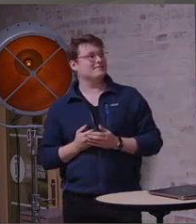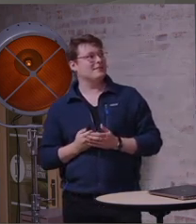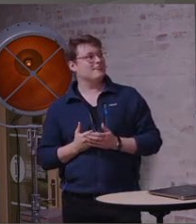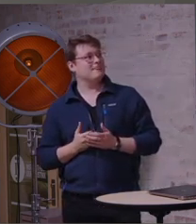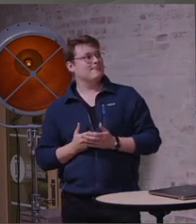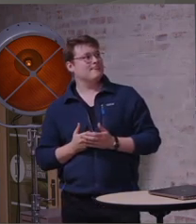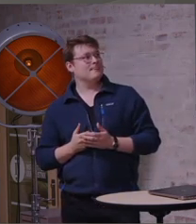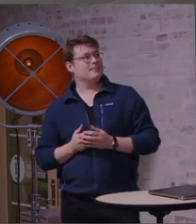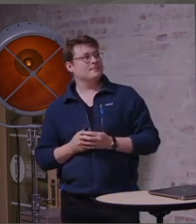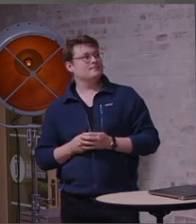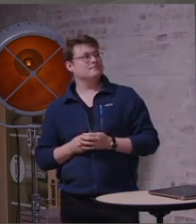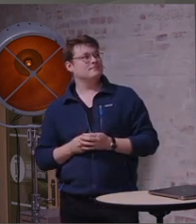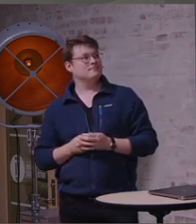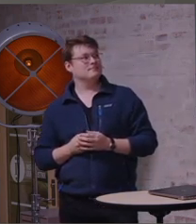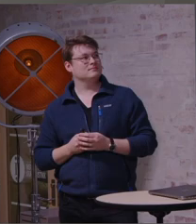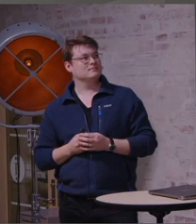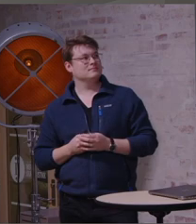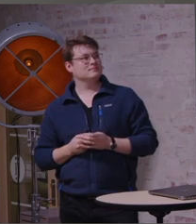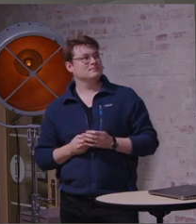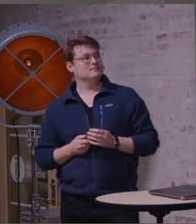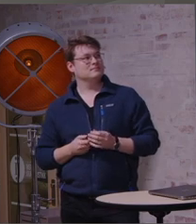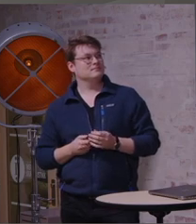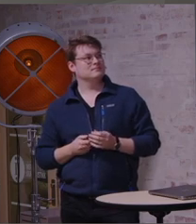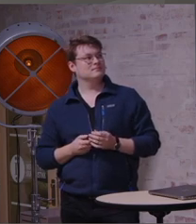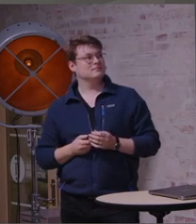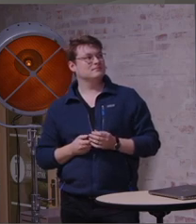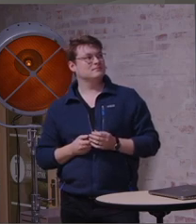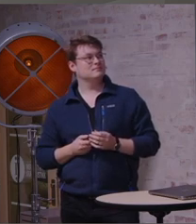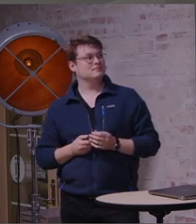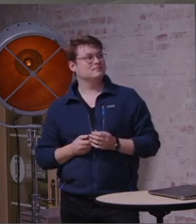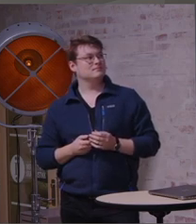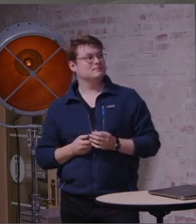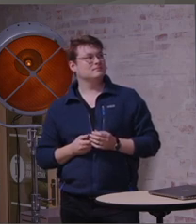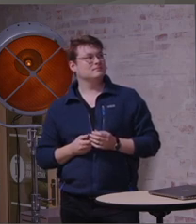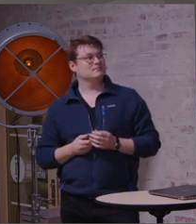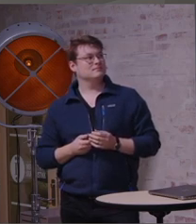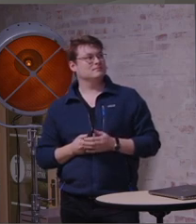skal få se. I don't blame you and now we're stuck on this stupid...